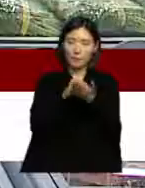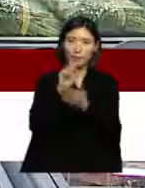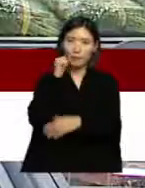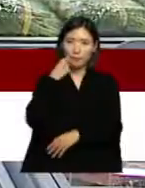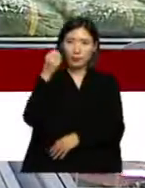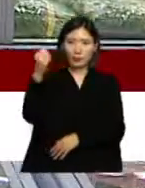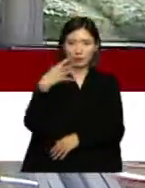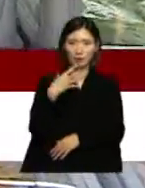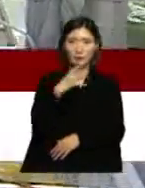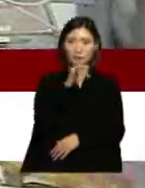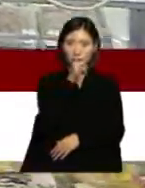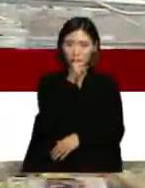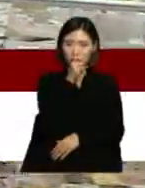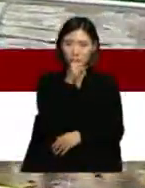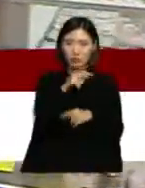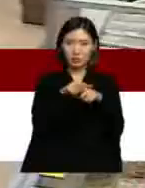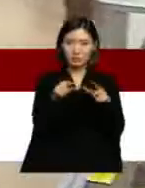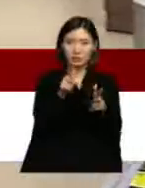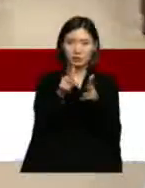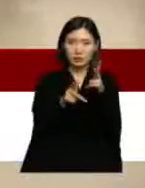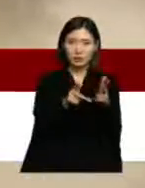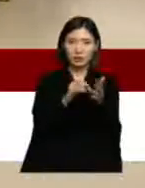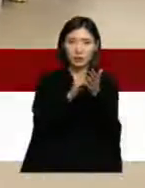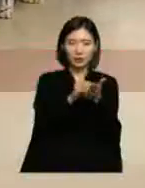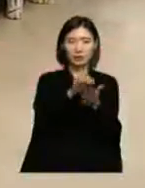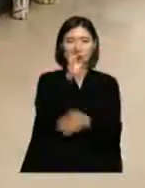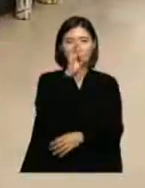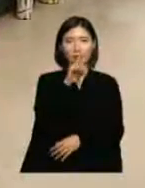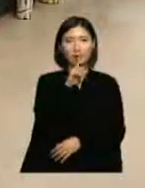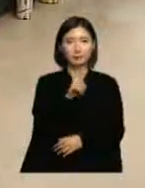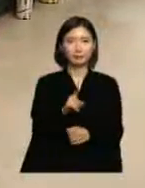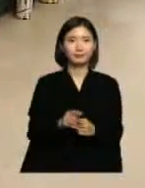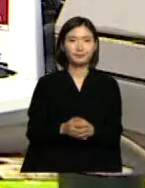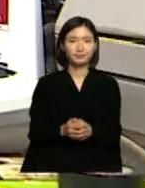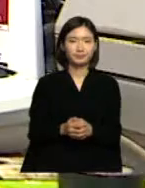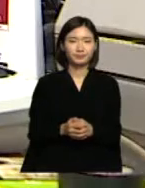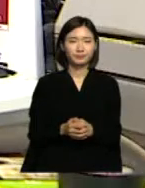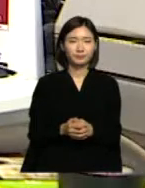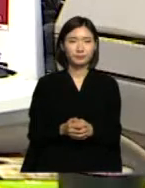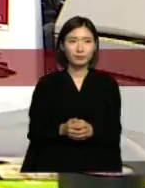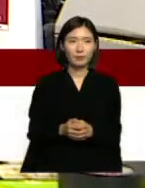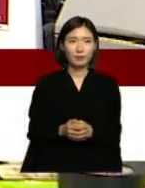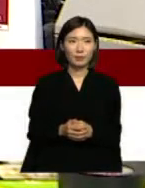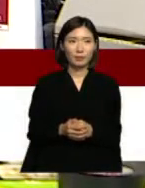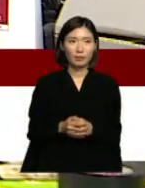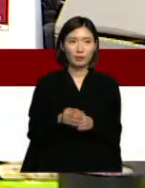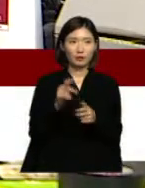받았습니다. 일반 사업장은 가입할 수 없다는 겁니다.